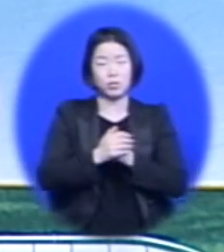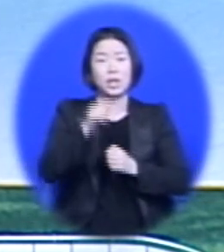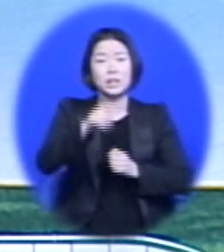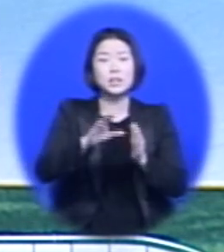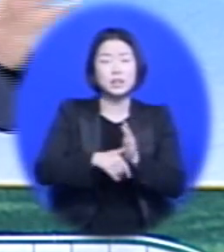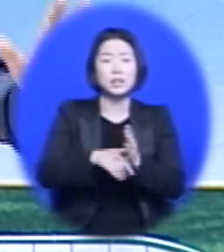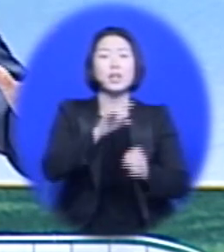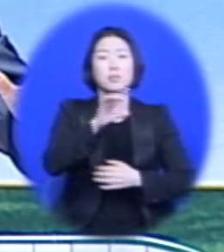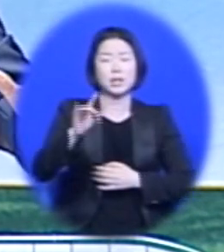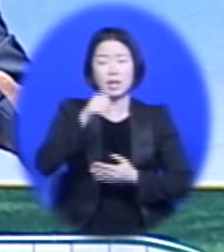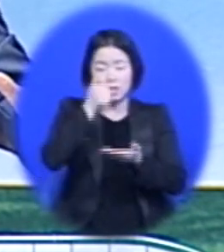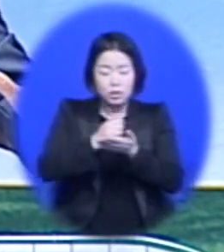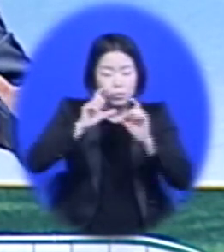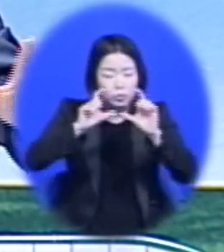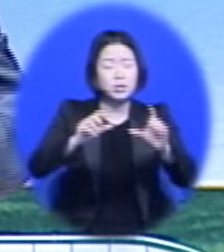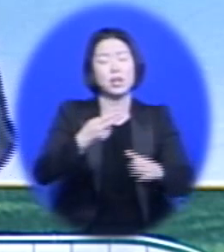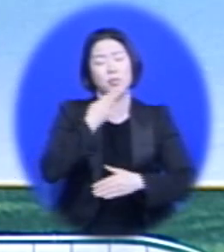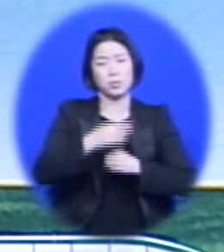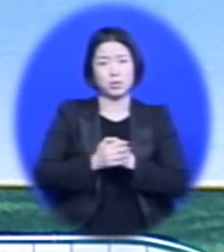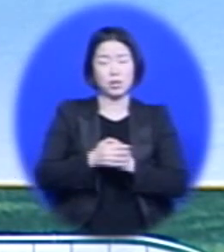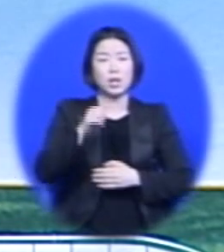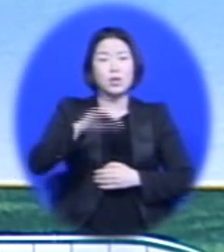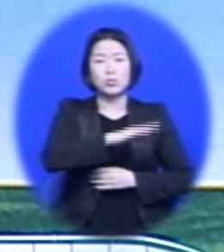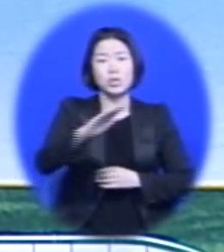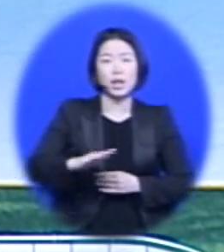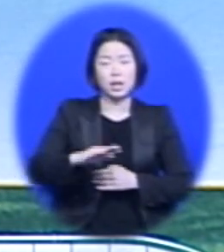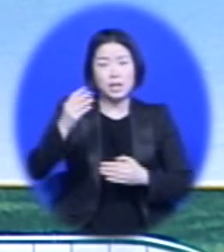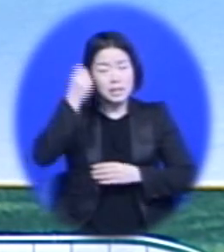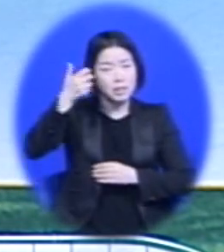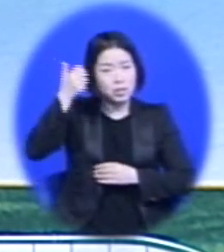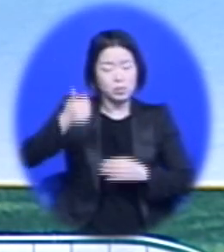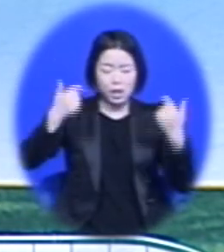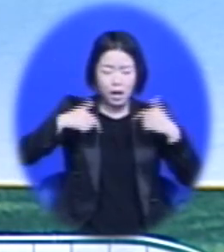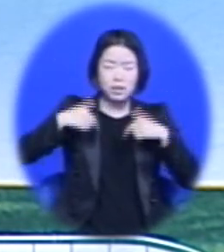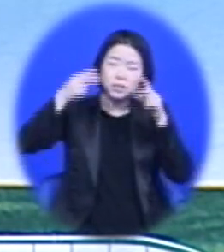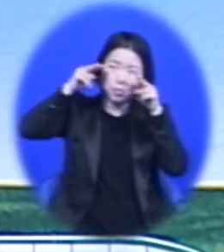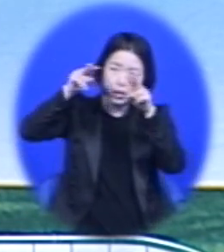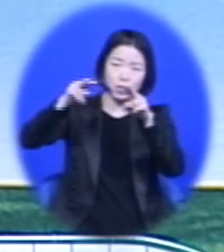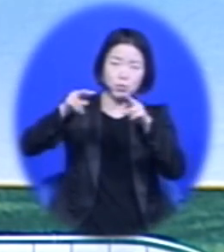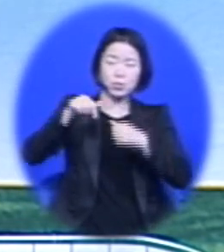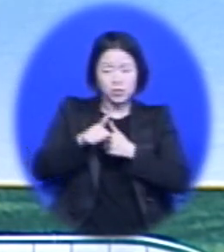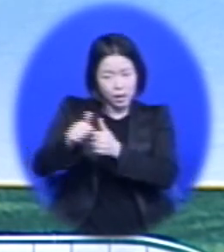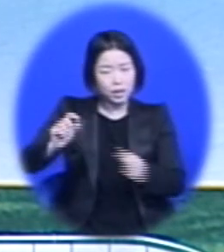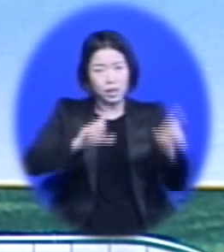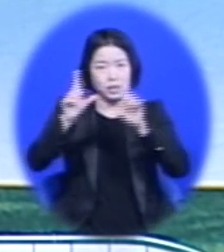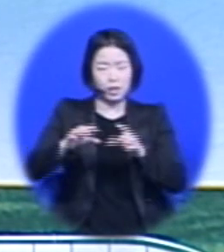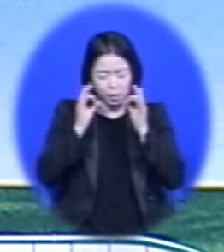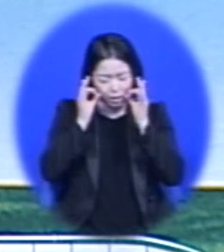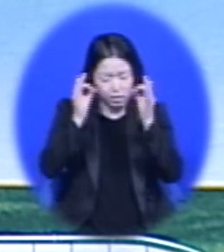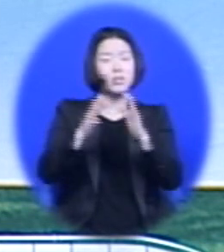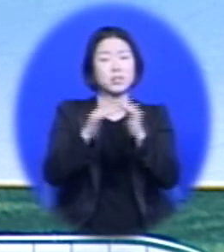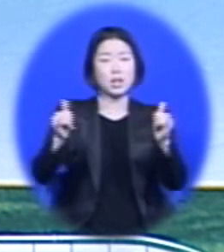그때마다 정죄함이 없습니다. 우리가 성령님을 늘 바라보고 성령님을 따라 살려고 애를 쓰는